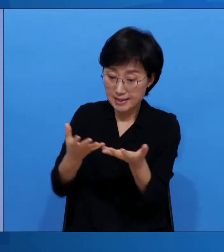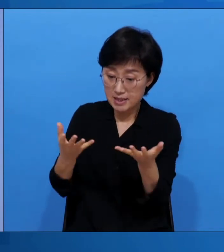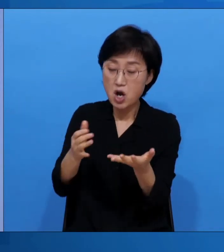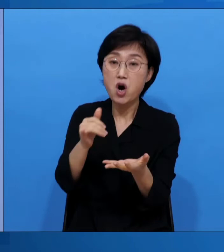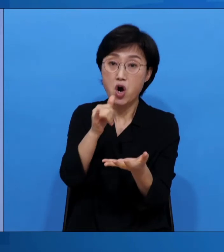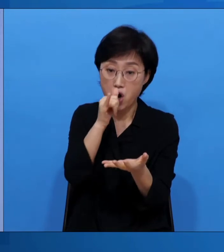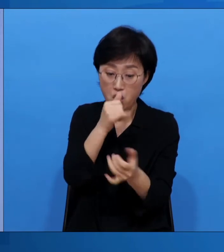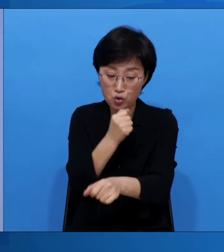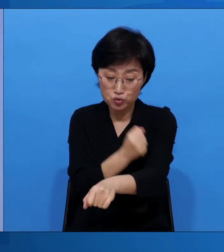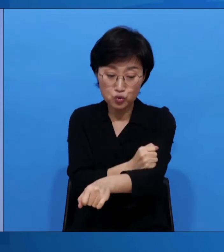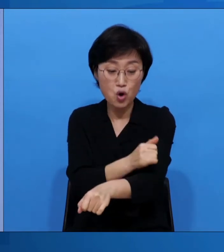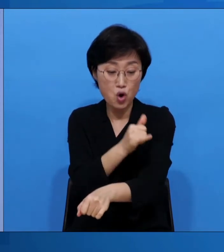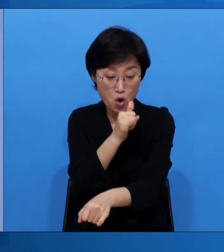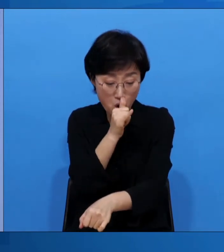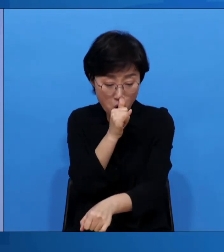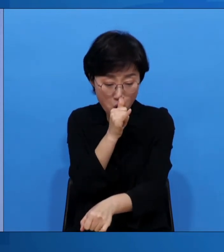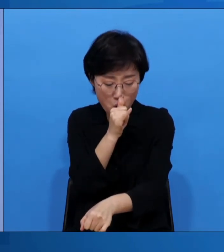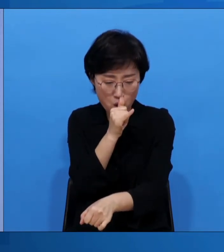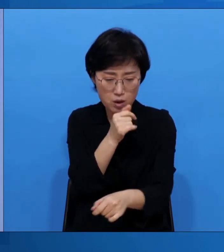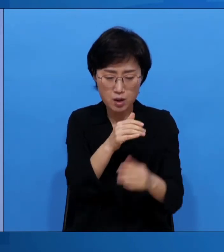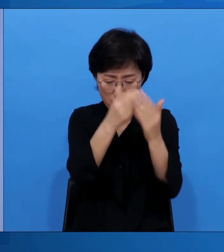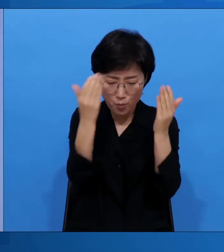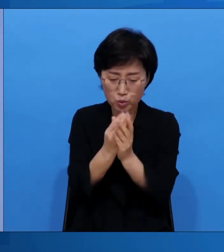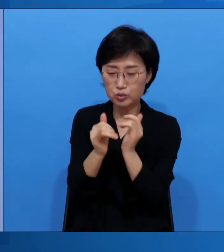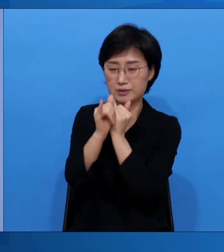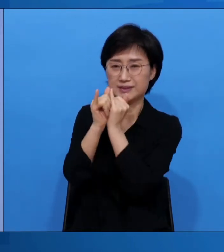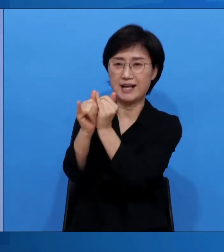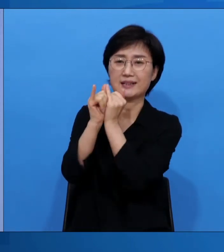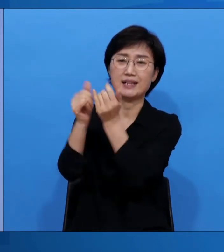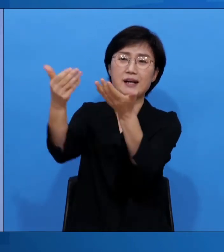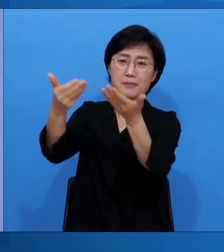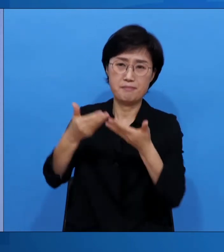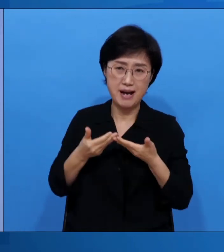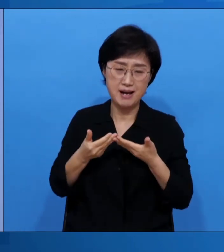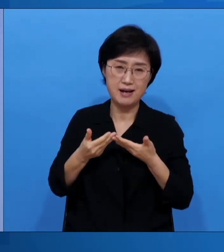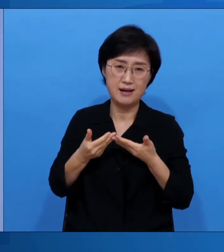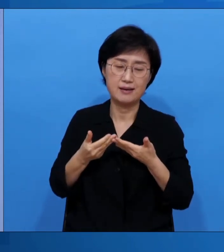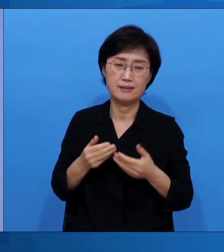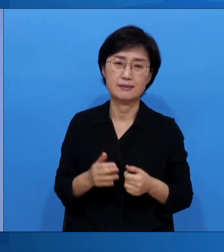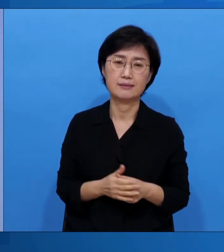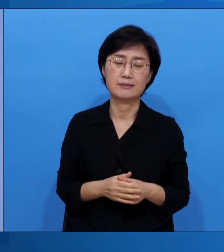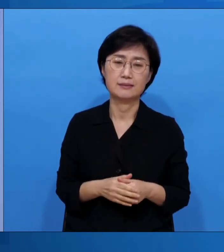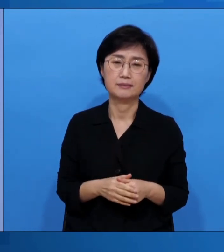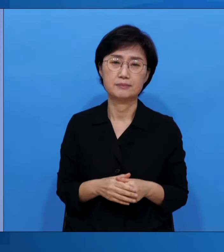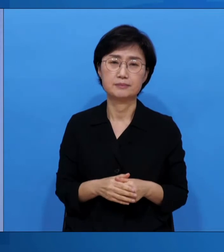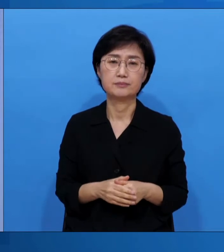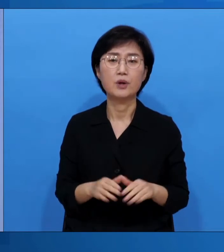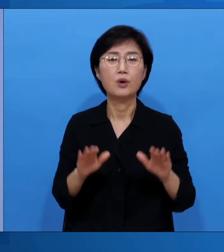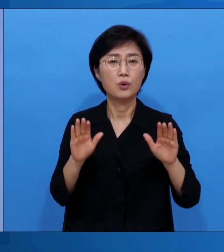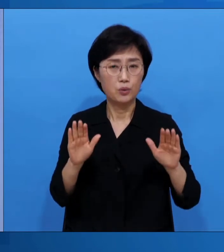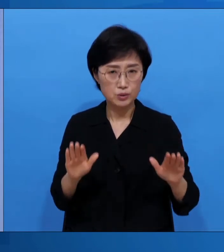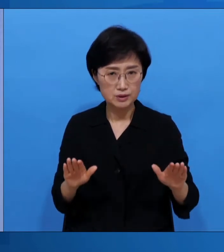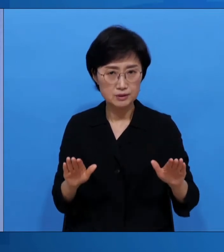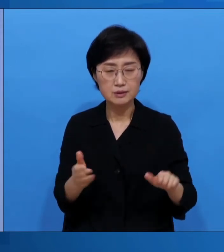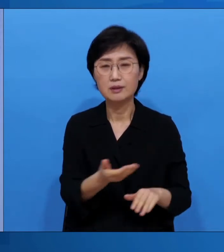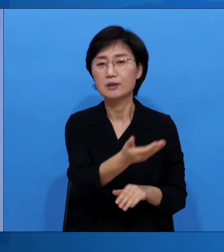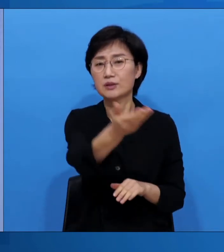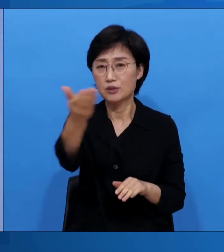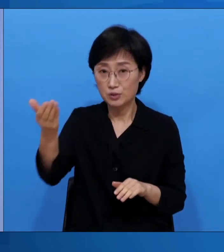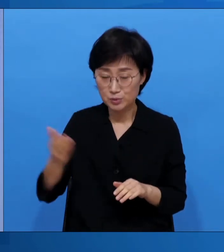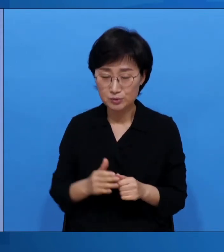so even if you do this, no matter how small it might be, it says even a cup of cold water will not lose its reward. 오늘